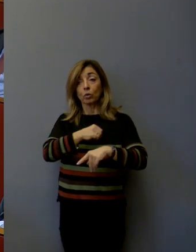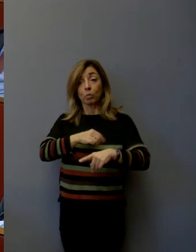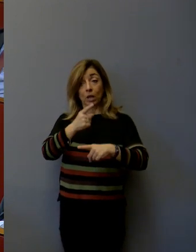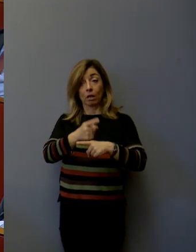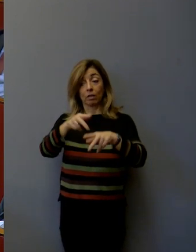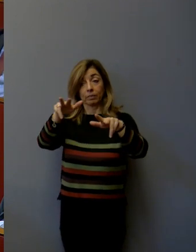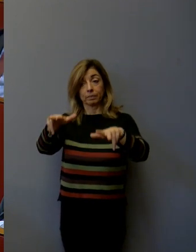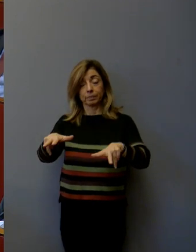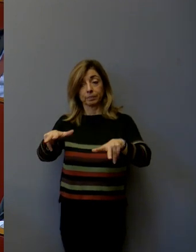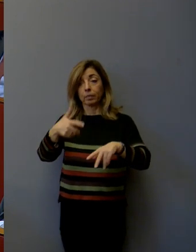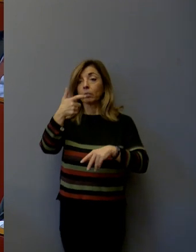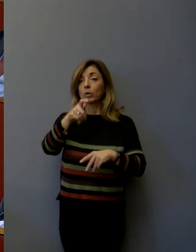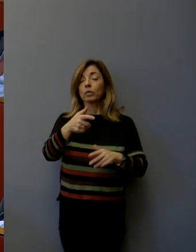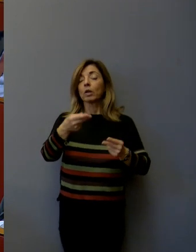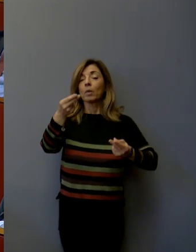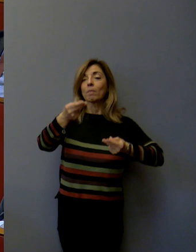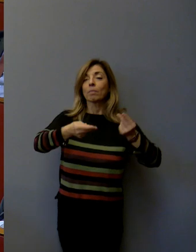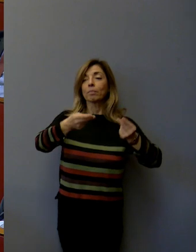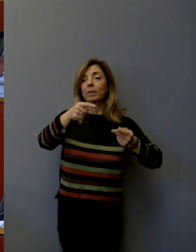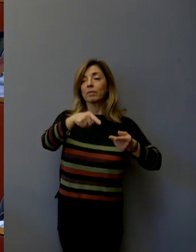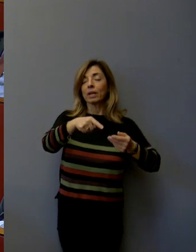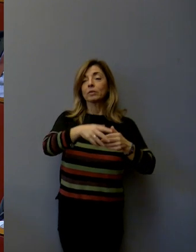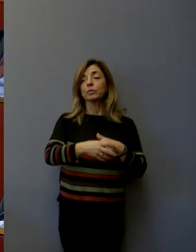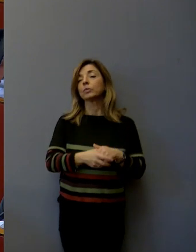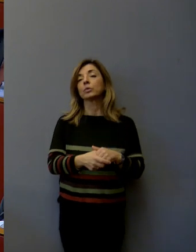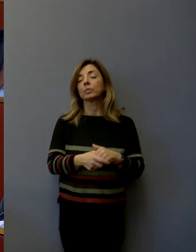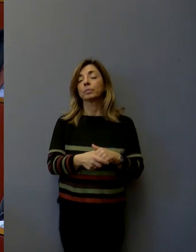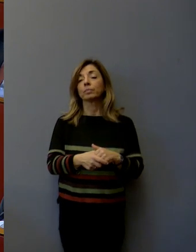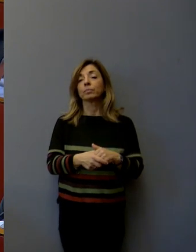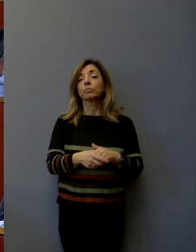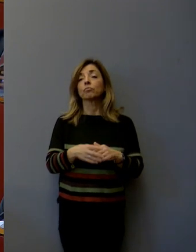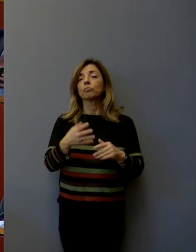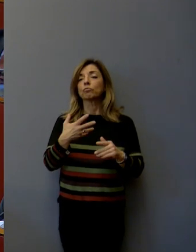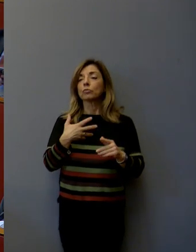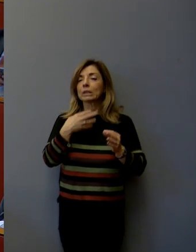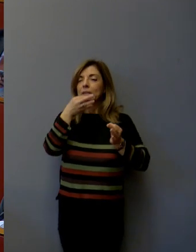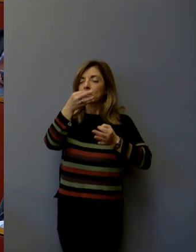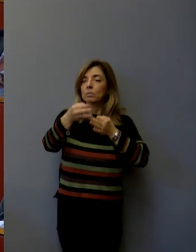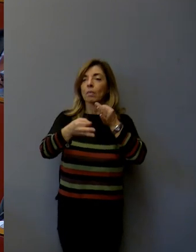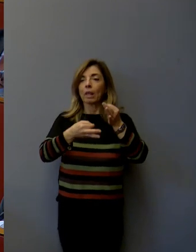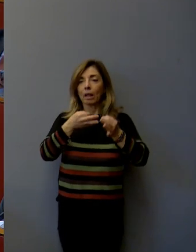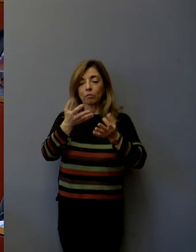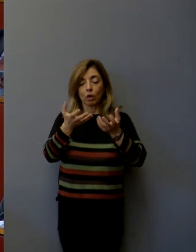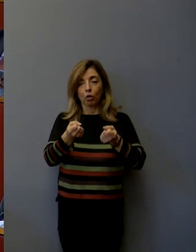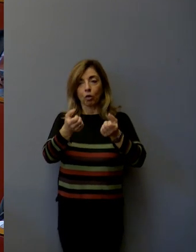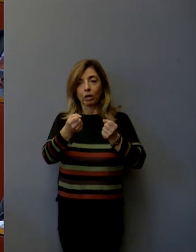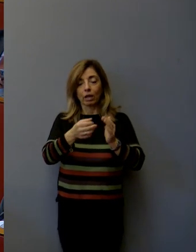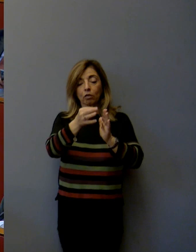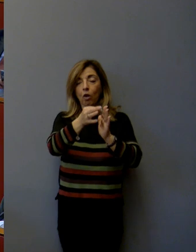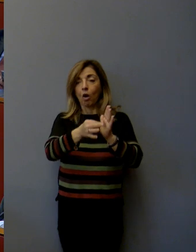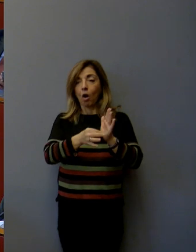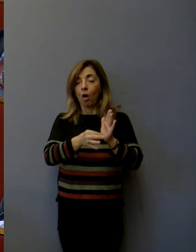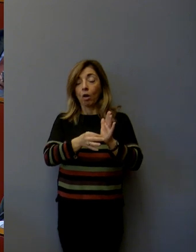è disegnata la applicazione delle linee programmatiche che vengono presentate dal sindaco